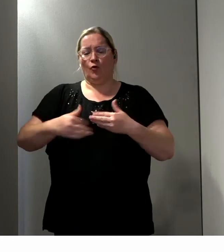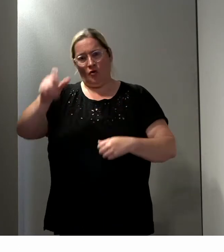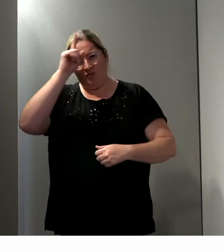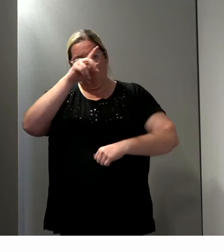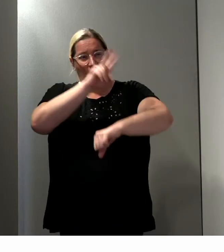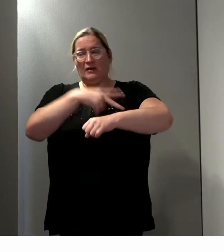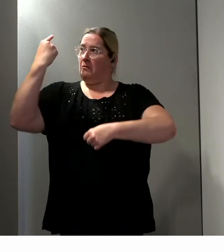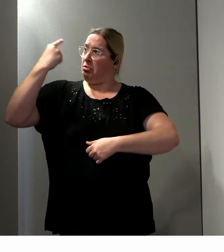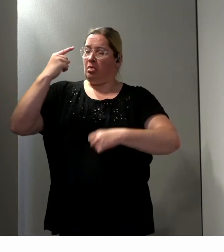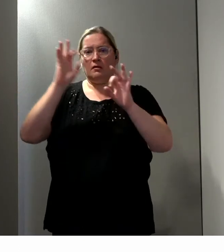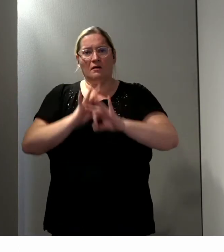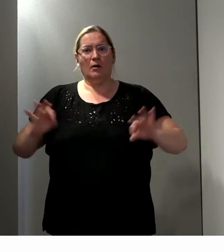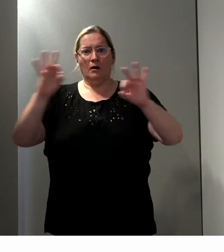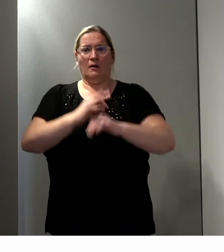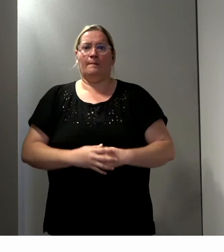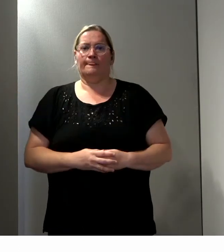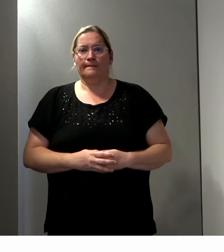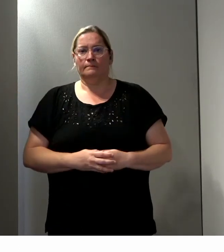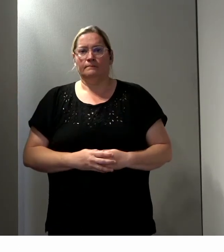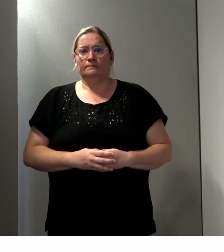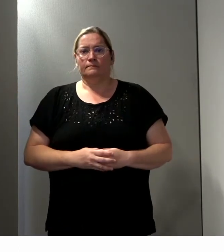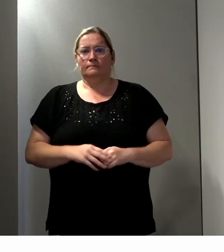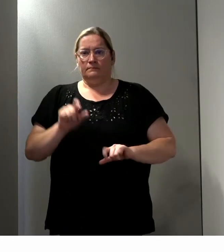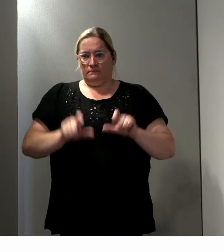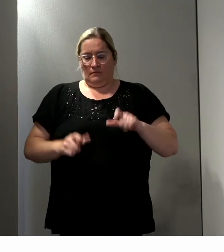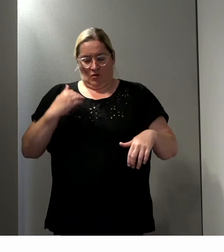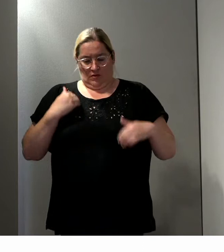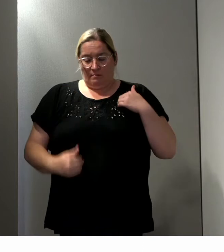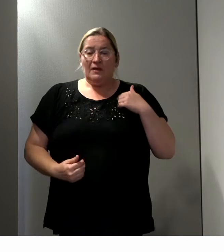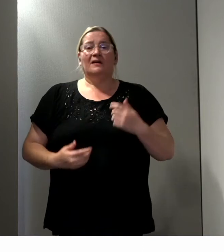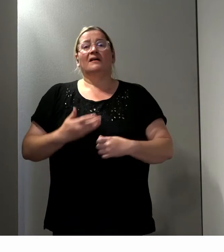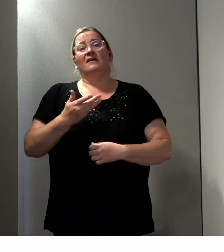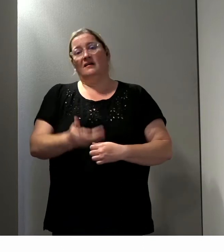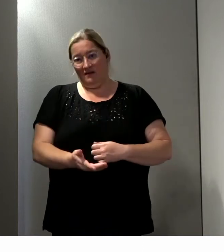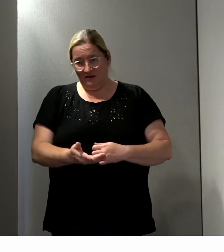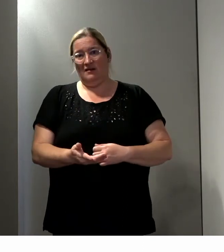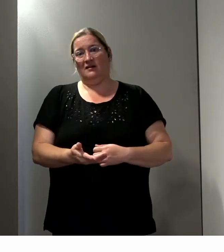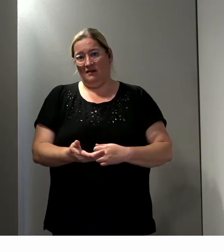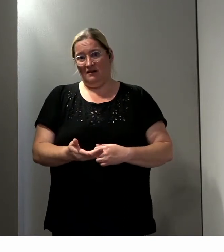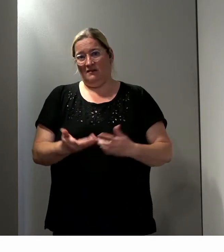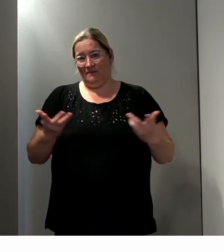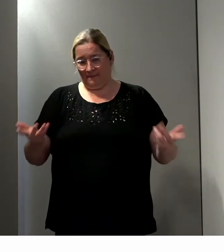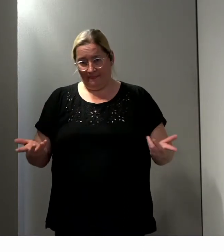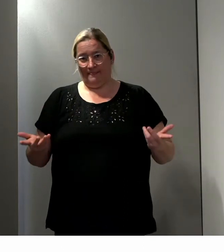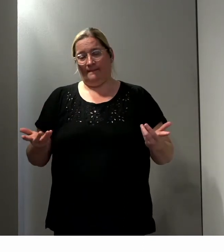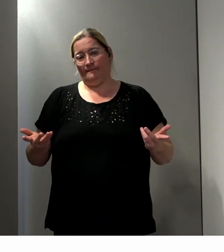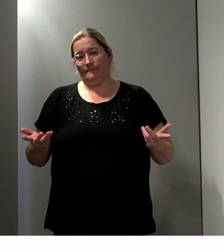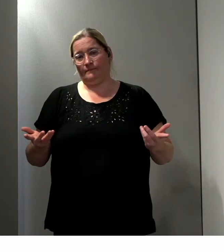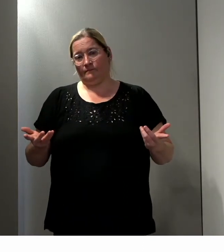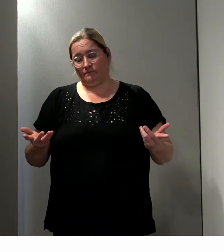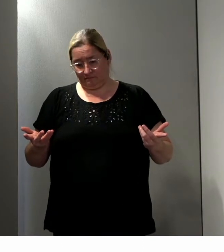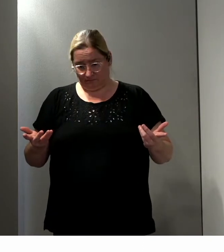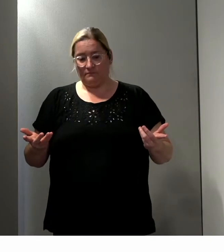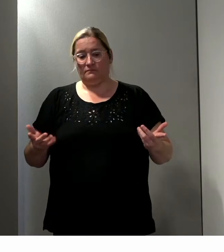puis, l'entrepreneuriat des personnes handicapées se trouve, comme l'entrepreneuriat en général, bouleversé par